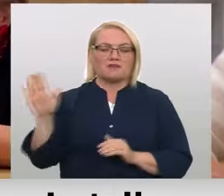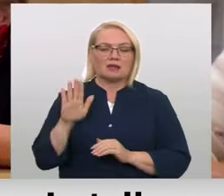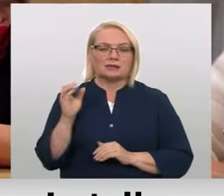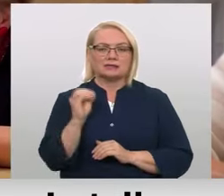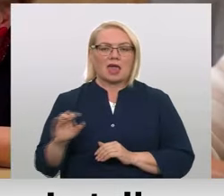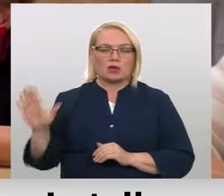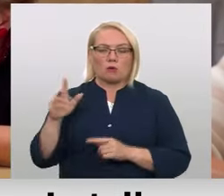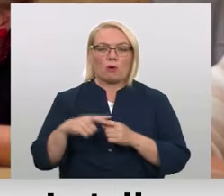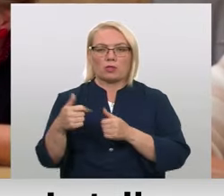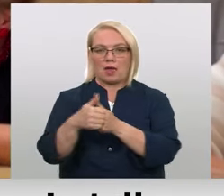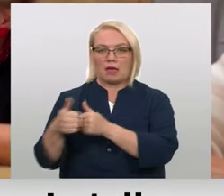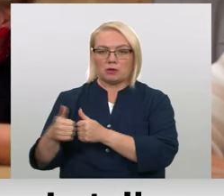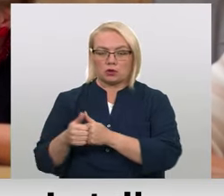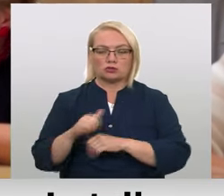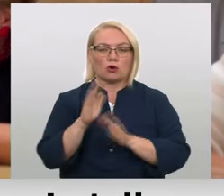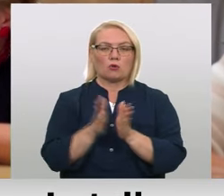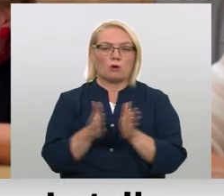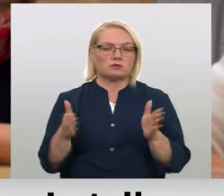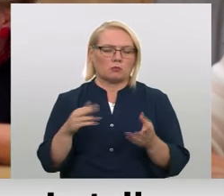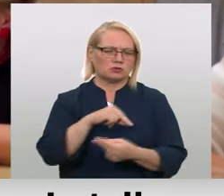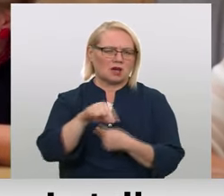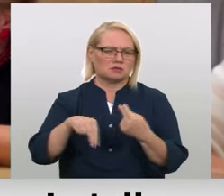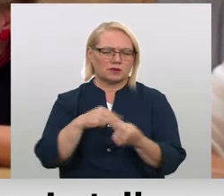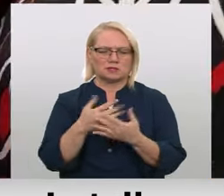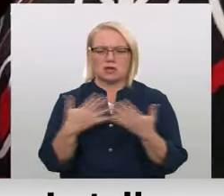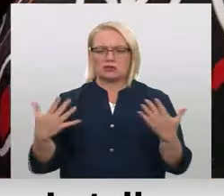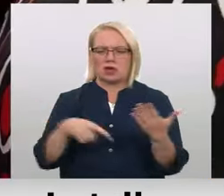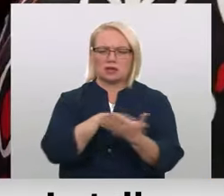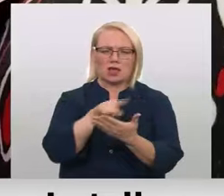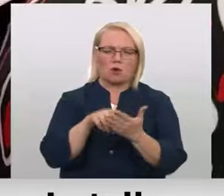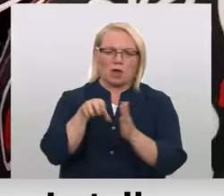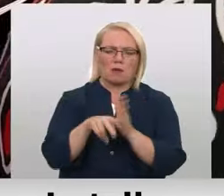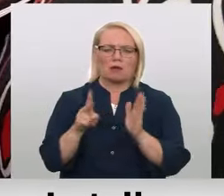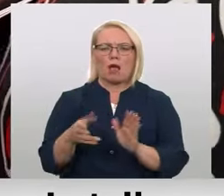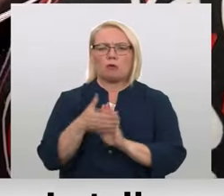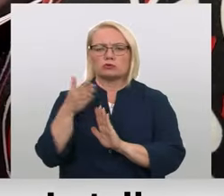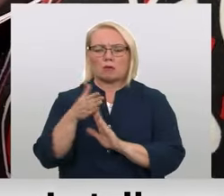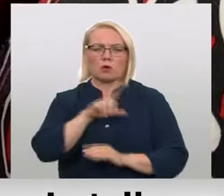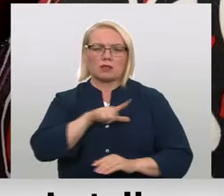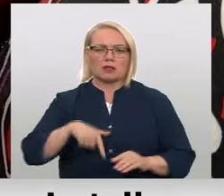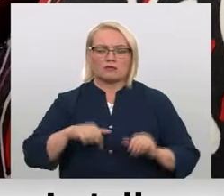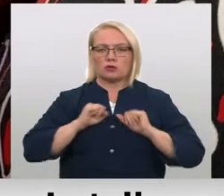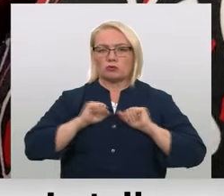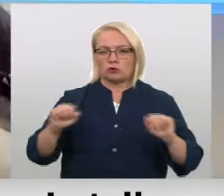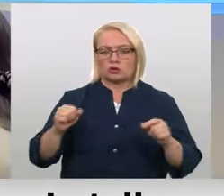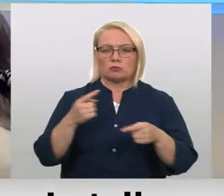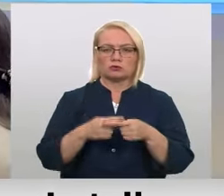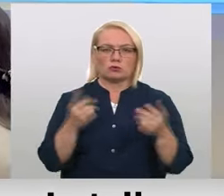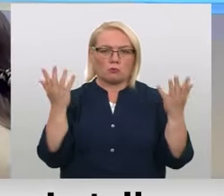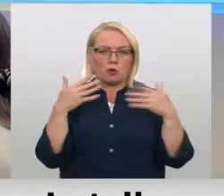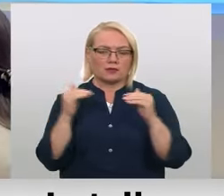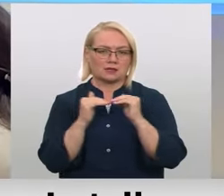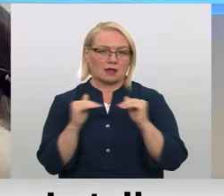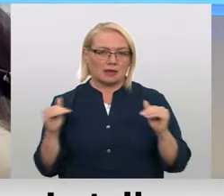tās kaimiņos. Kopsapulcē apspriesti dažādi jautājumi, tostarp kā stiprināt Latviju drošības un arī politiskajā